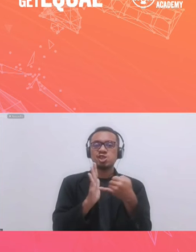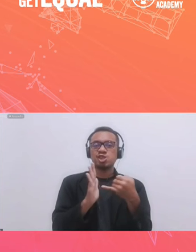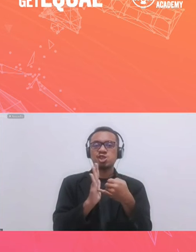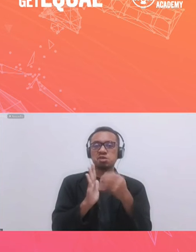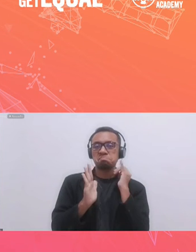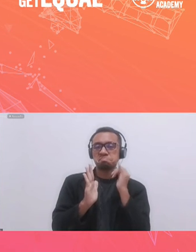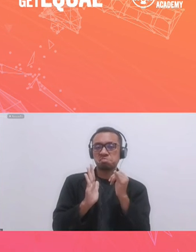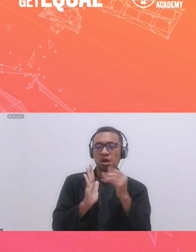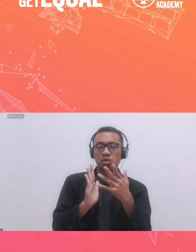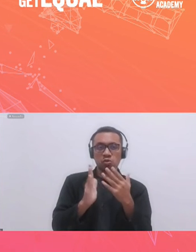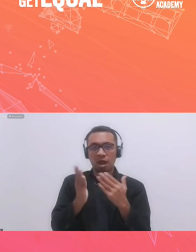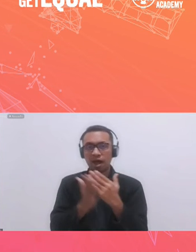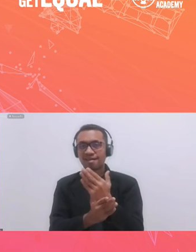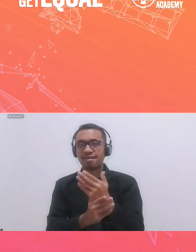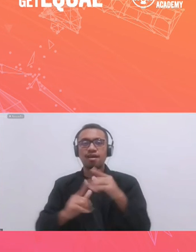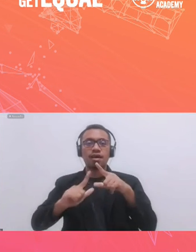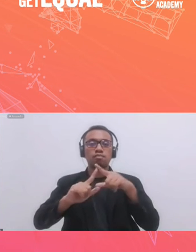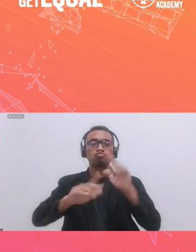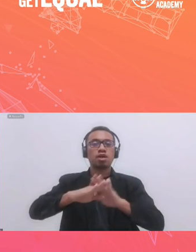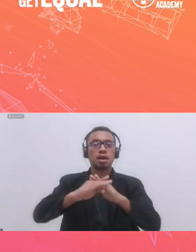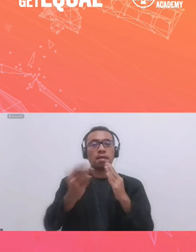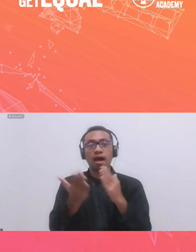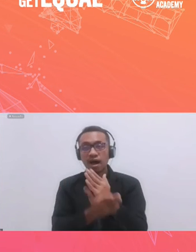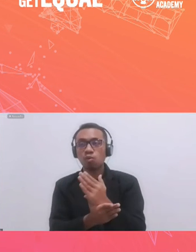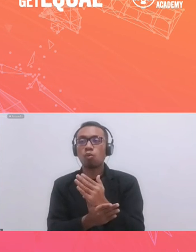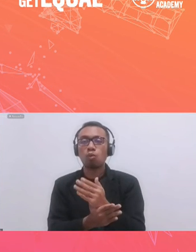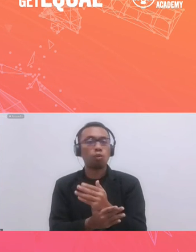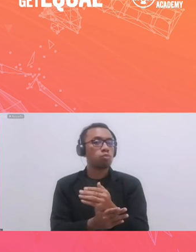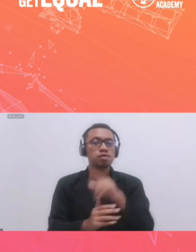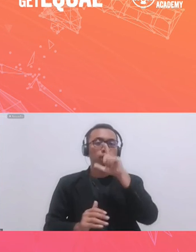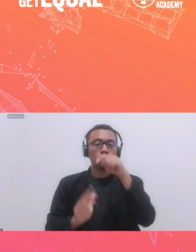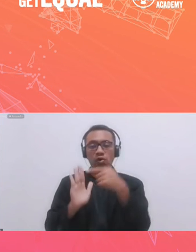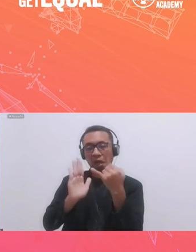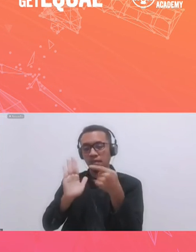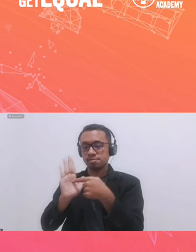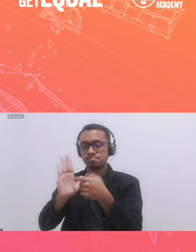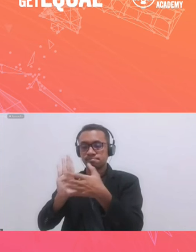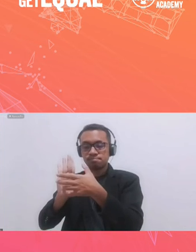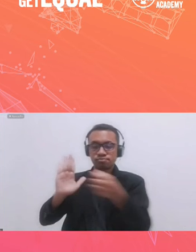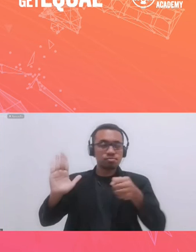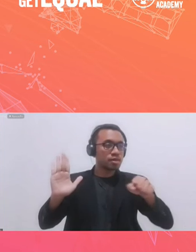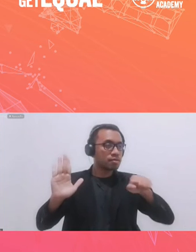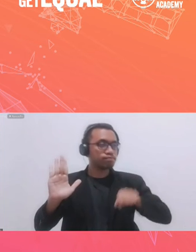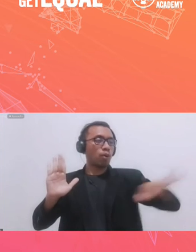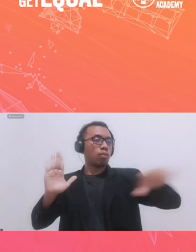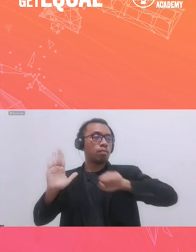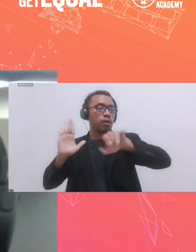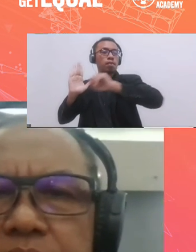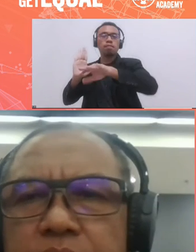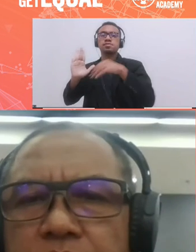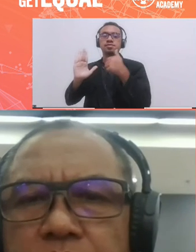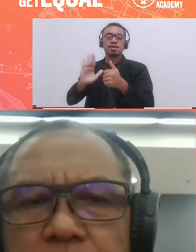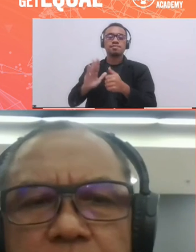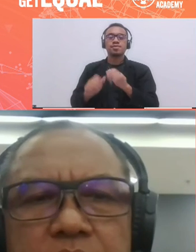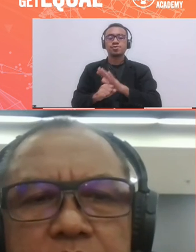asusila, itu dengan mudahnya kemudian di-copy, di-share ke medsos dan sebagainya. Saya kira gitu, Mbak. Baik,